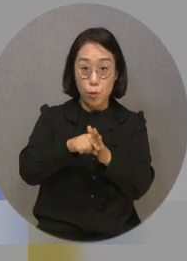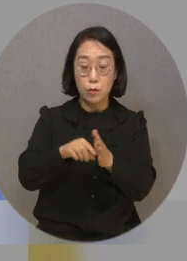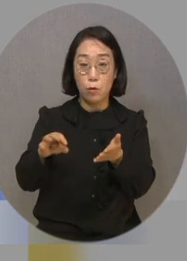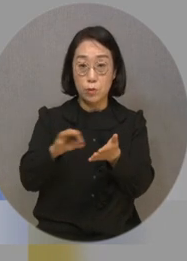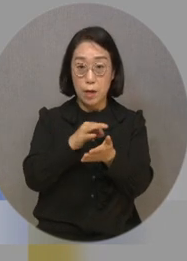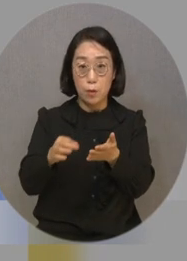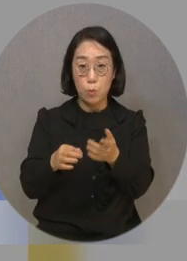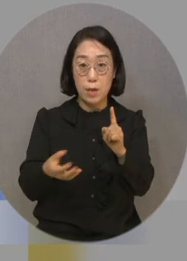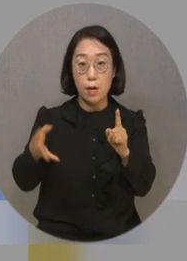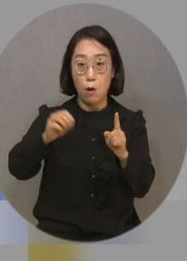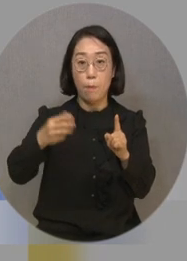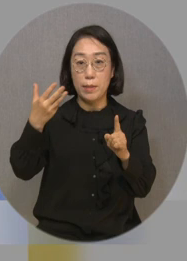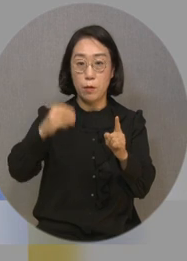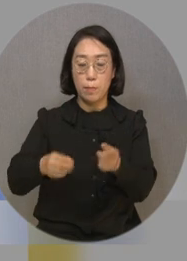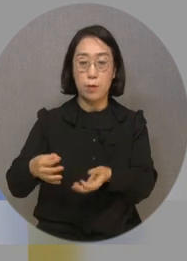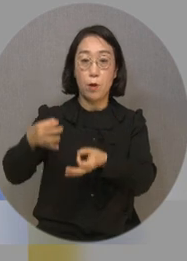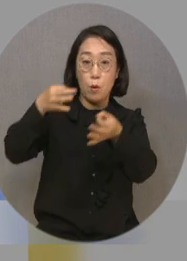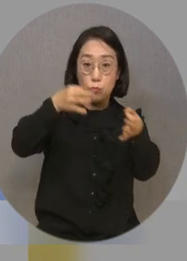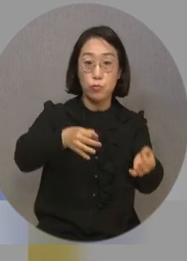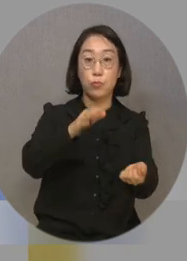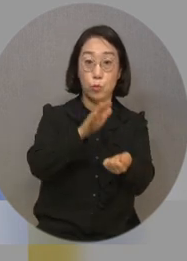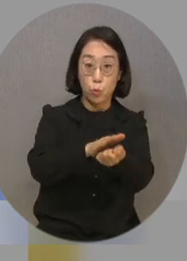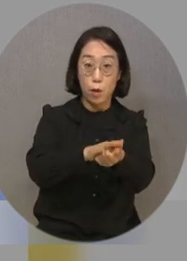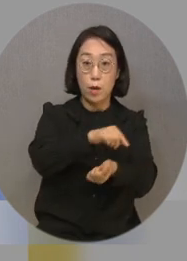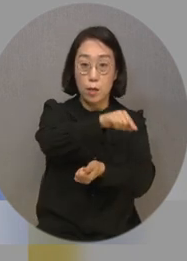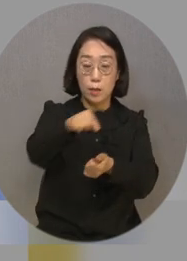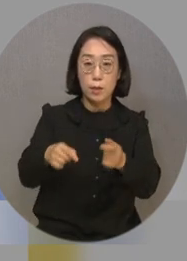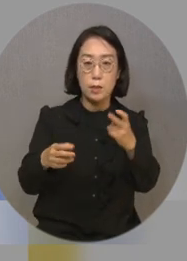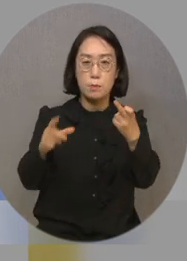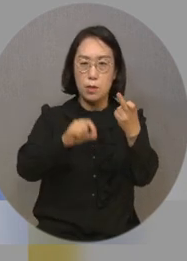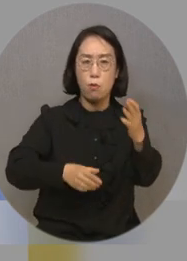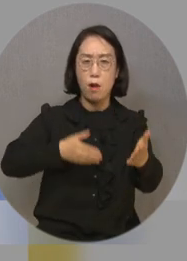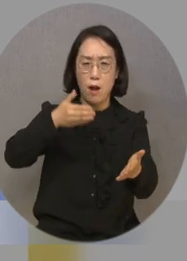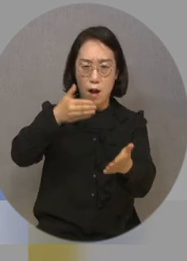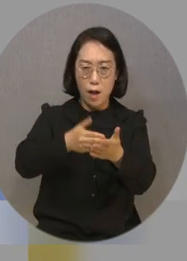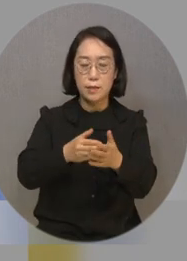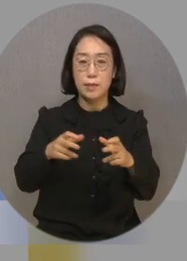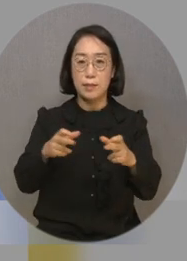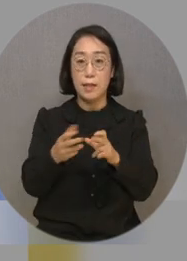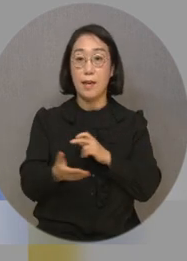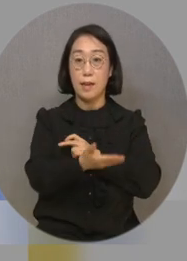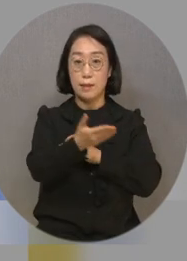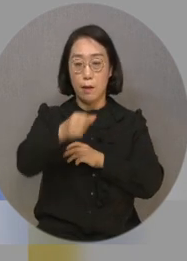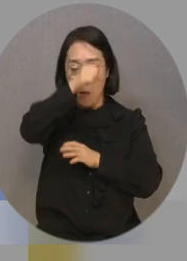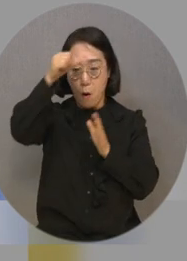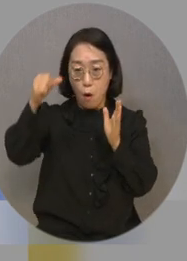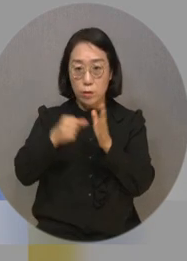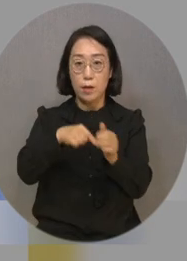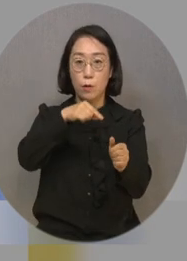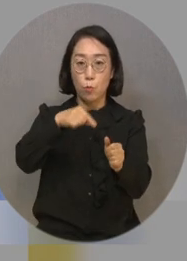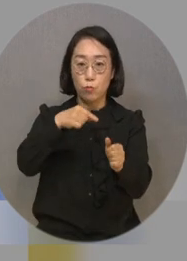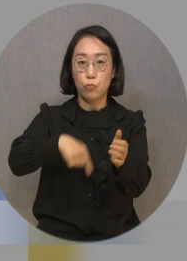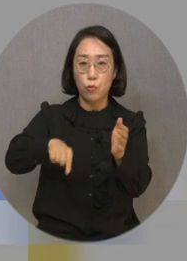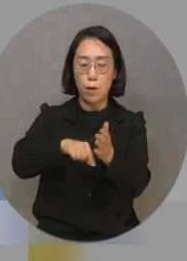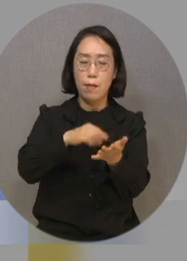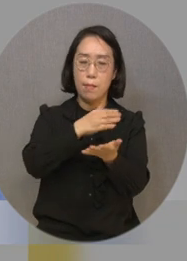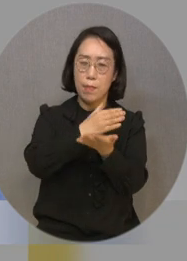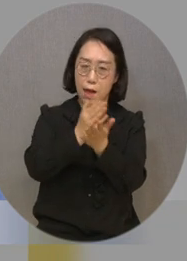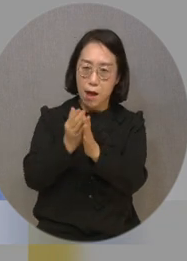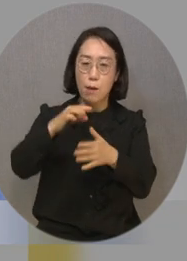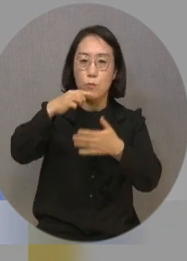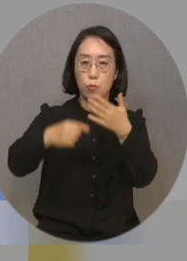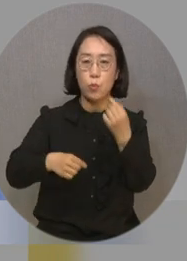성남시는 총사업비 1억 8천만원을 들여 오는 12월까지 장애인들의 평생학습을 위한 다채로운